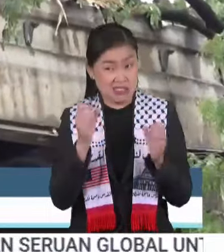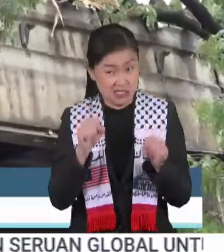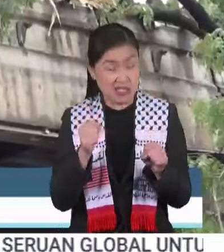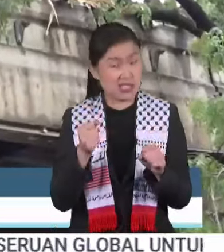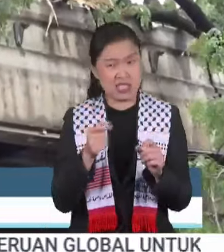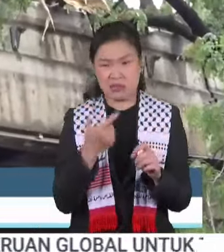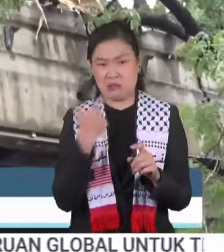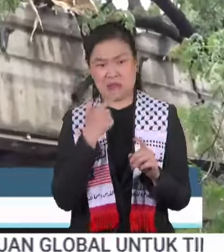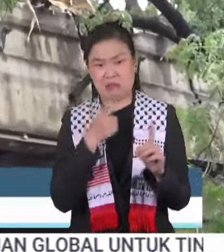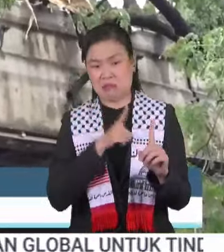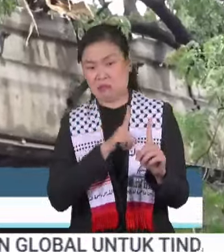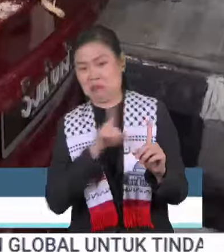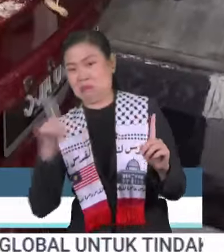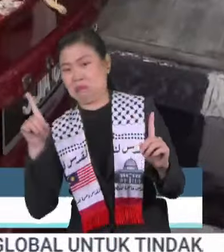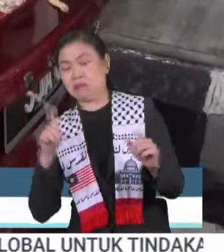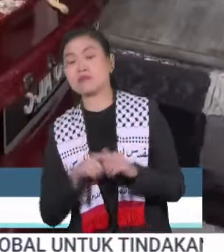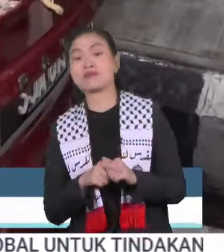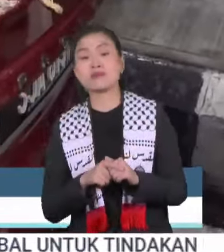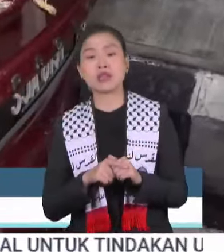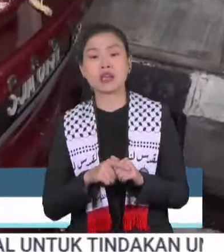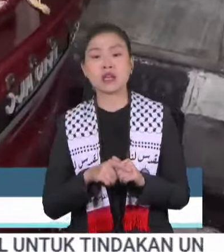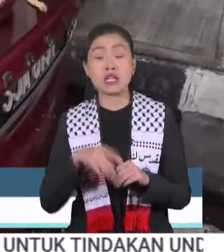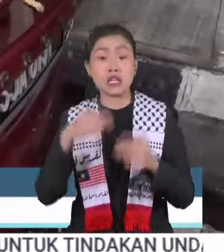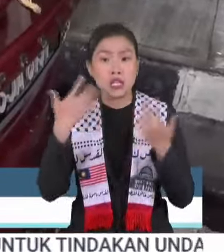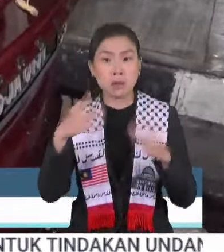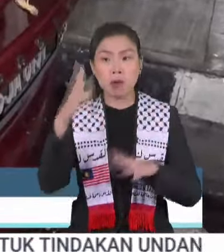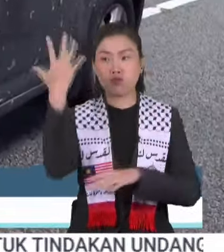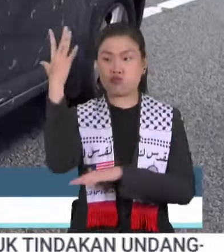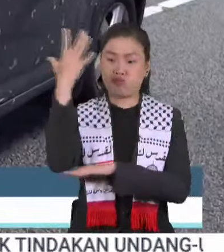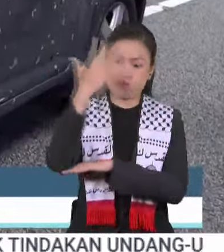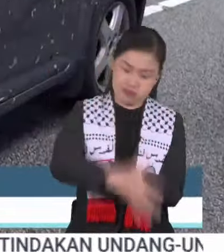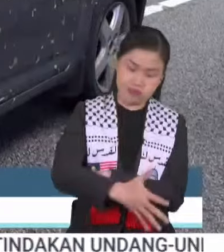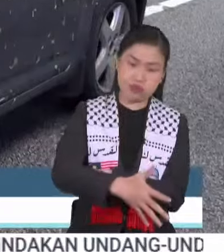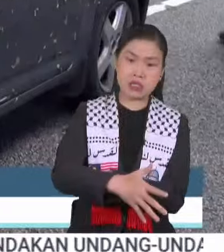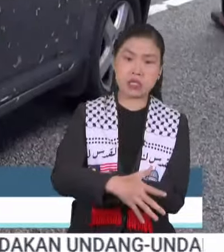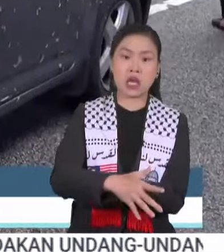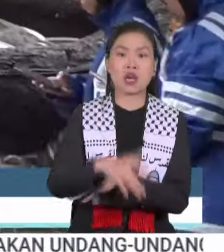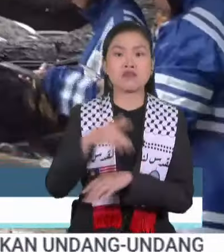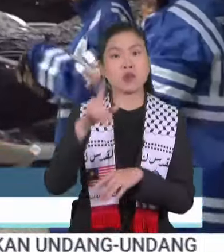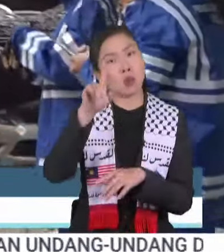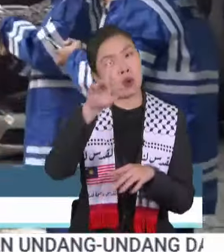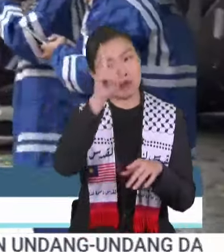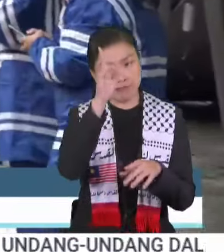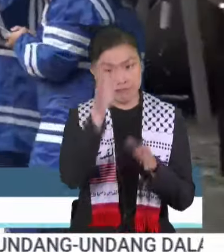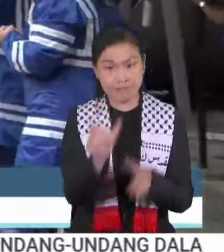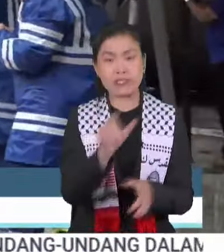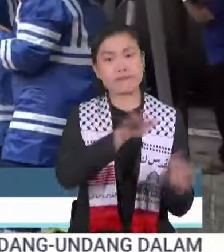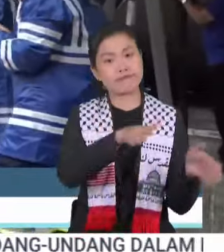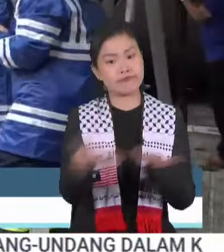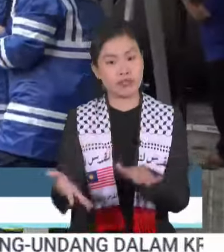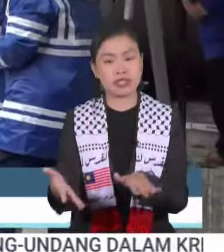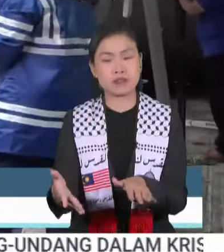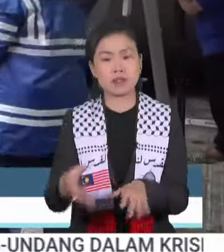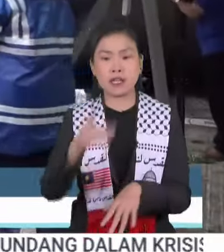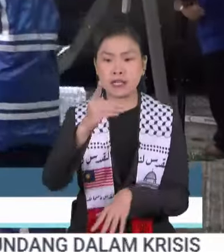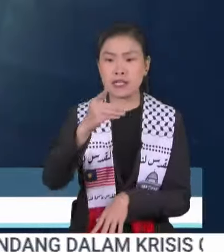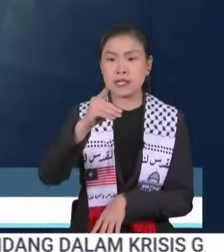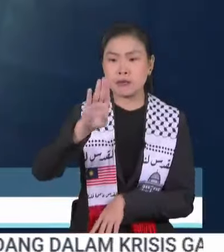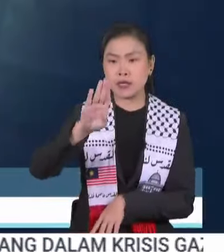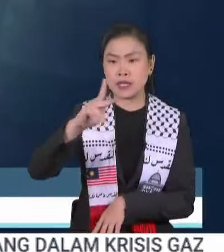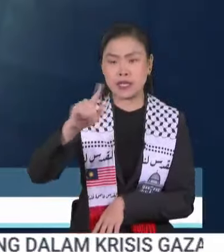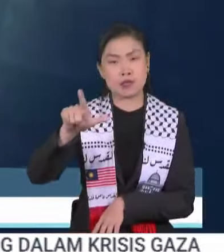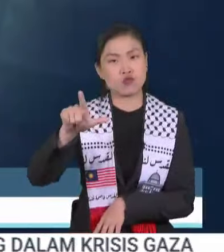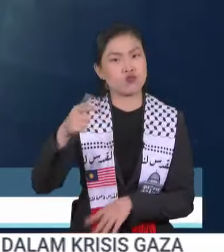Selepas insiden pokok tumbang yang mengorbankan satu nyawa minggu lalu, Dewan Bandaraya telah diarahkan segera mengambil tindakan